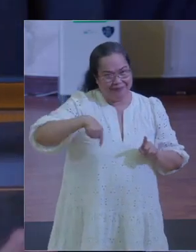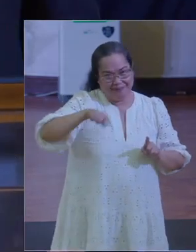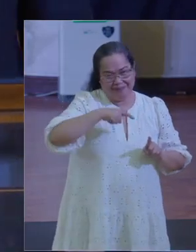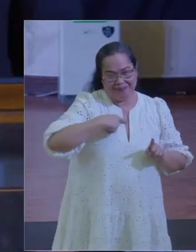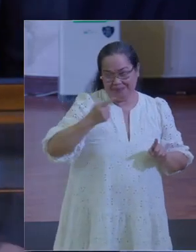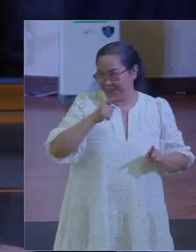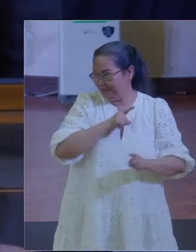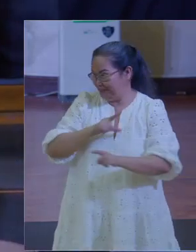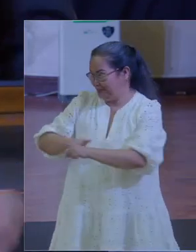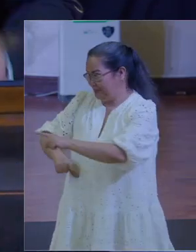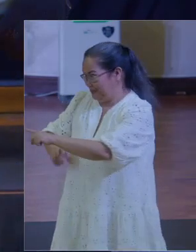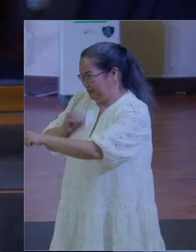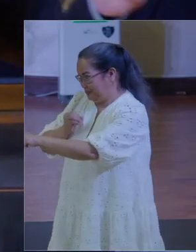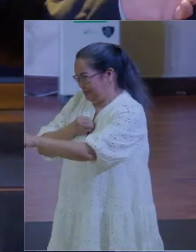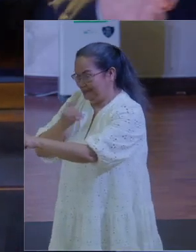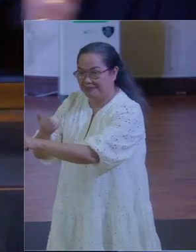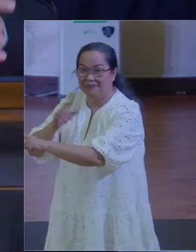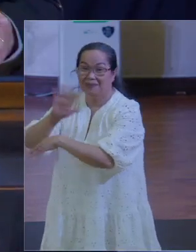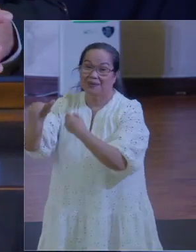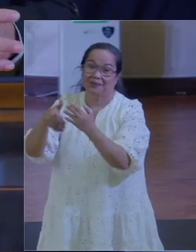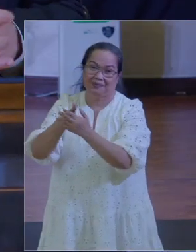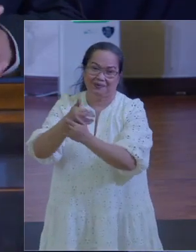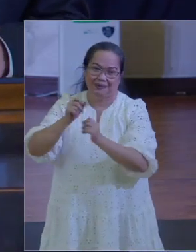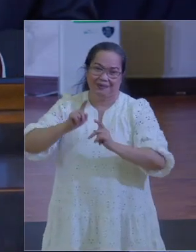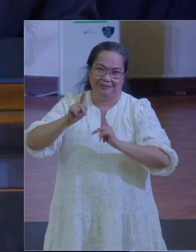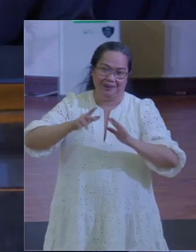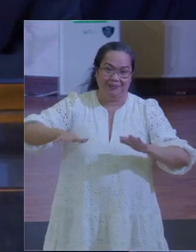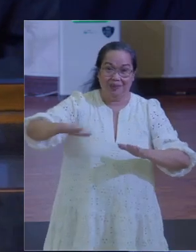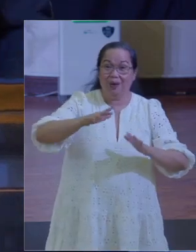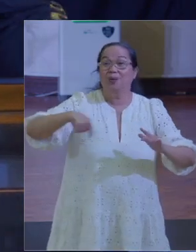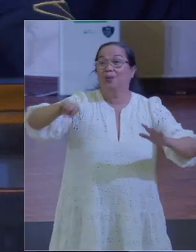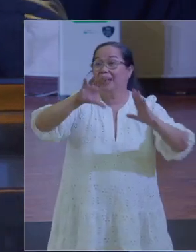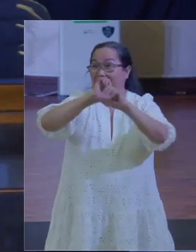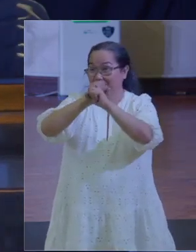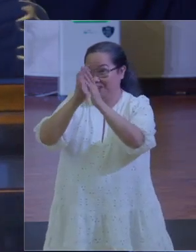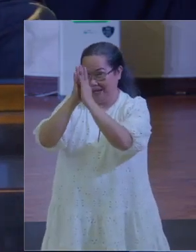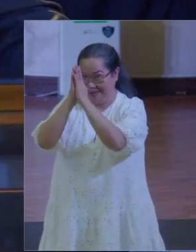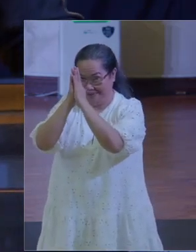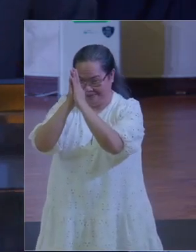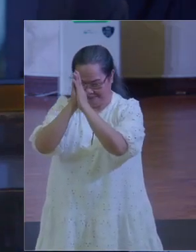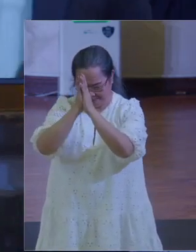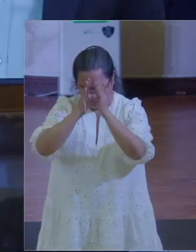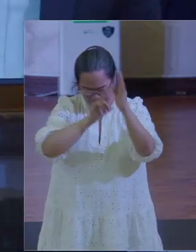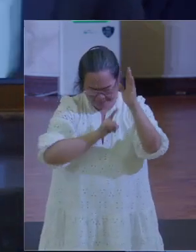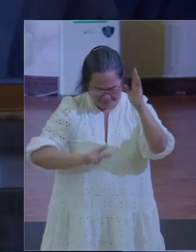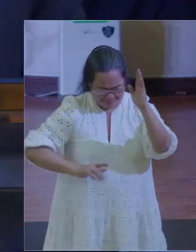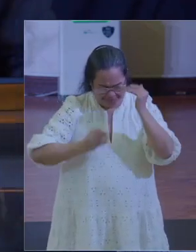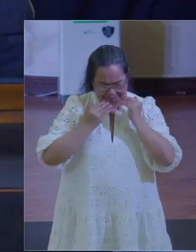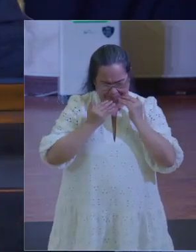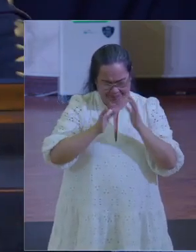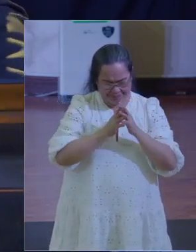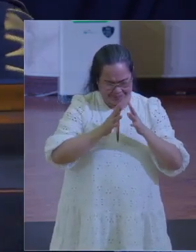ngayon, kundi sa buong buhay. Tayo po'y manalangin. Panginoon, maraming salamat